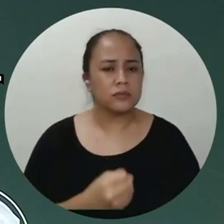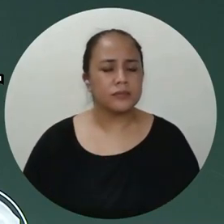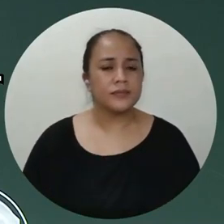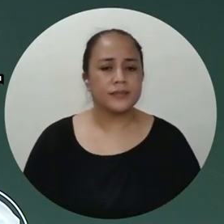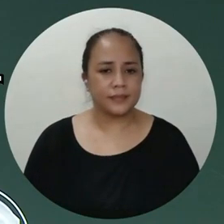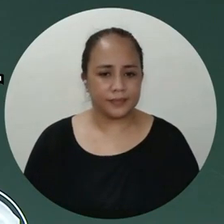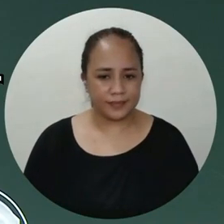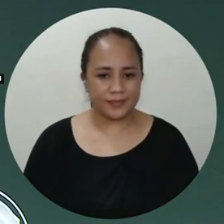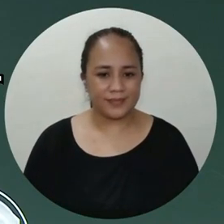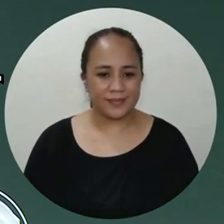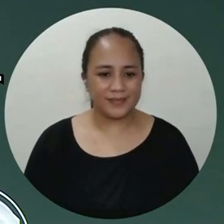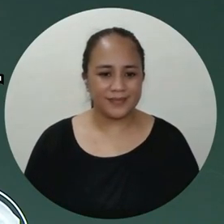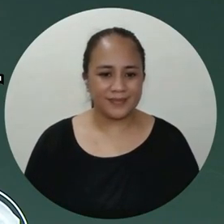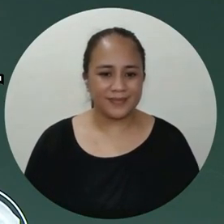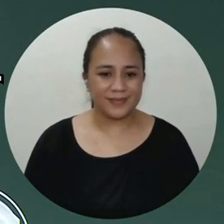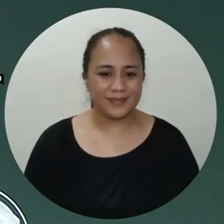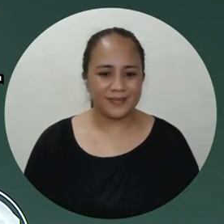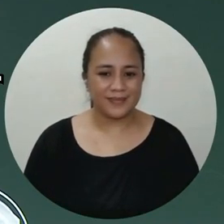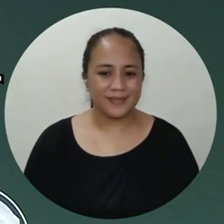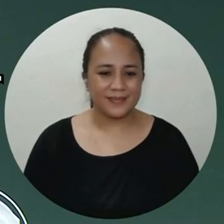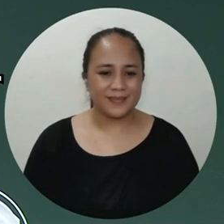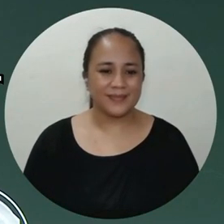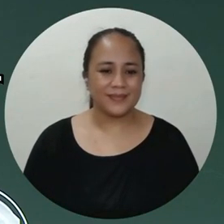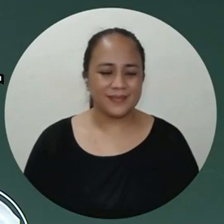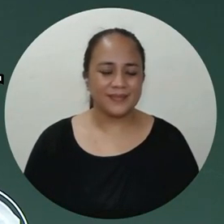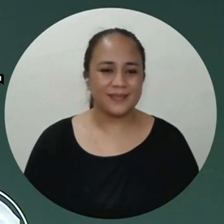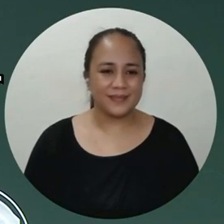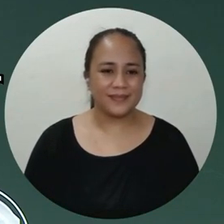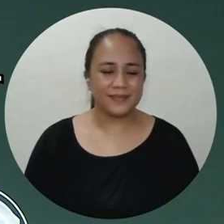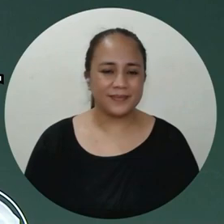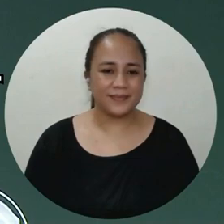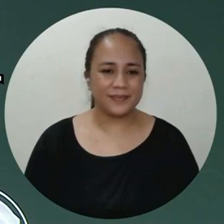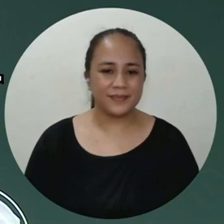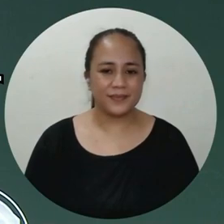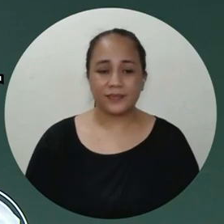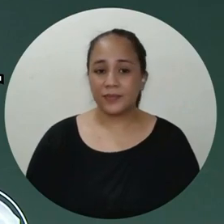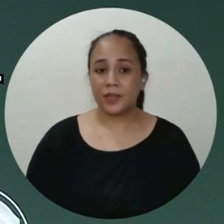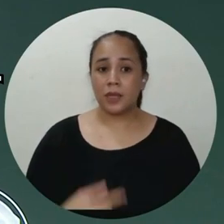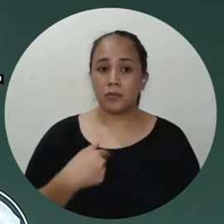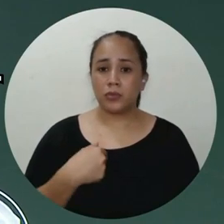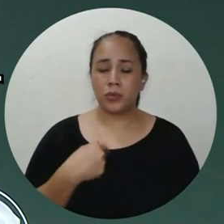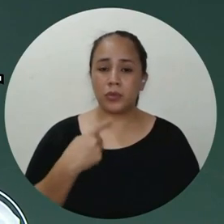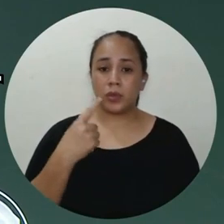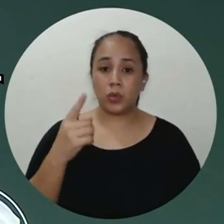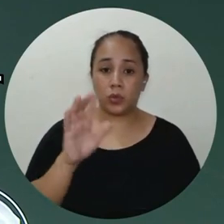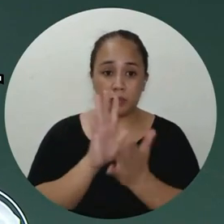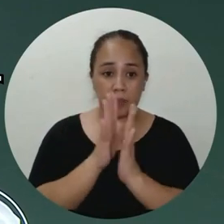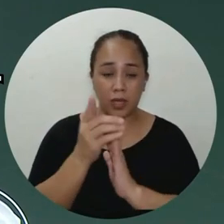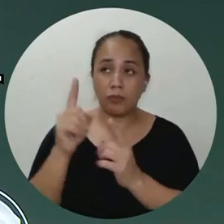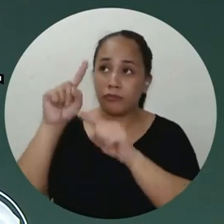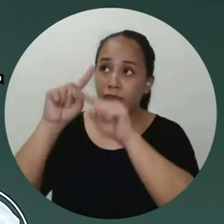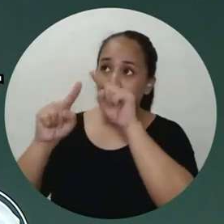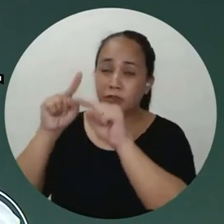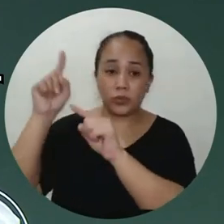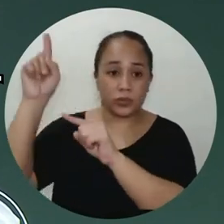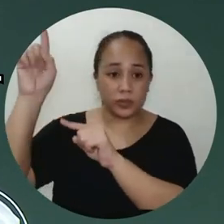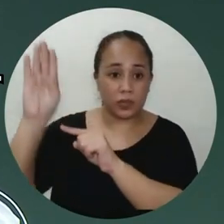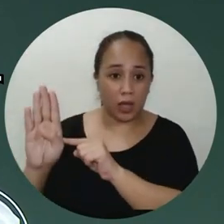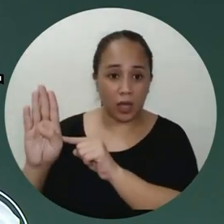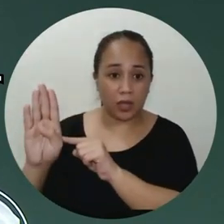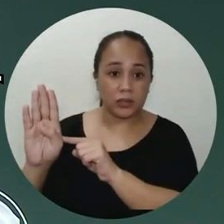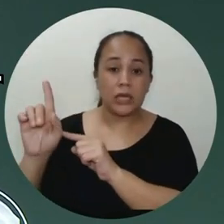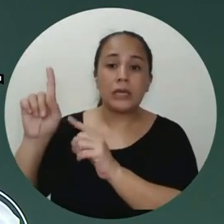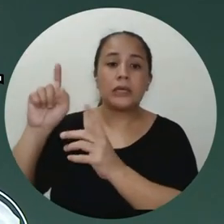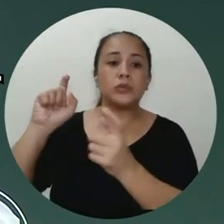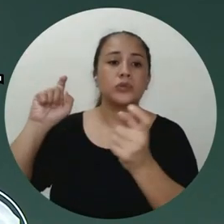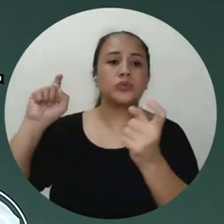하나님과 나와의 이 친구가 되면 변화되는 우정이라 그랬어요. And that's why once you become friends with God, that becomes a transforming friendship.